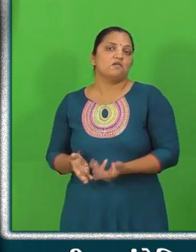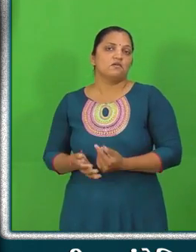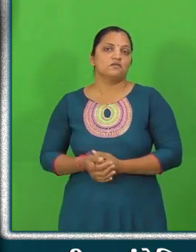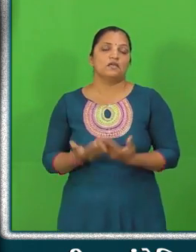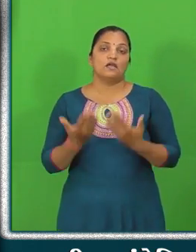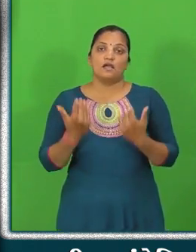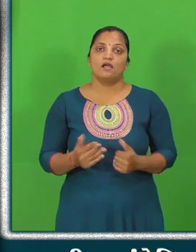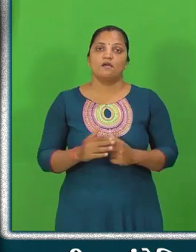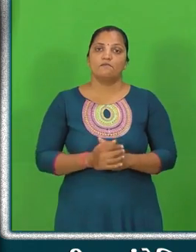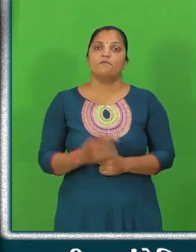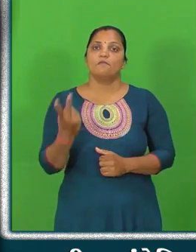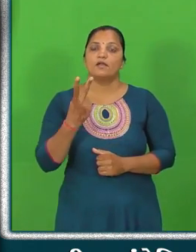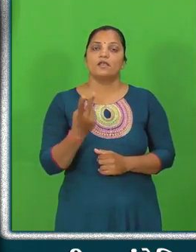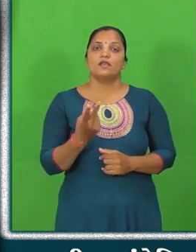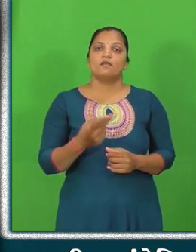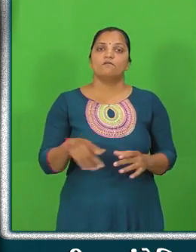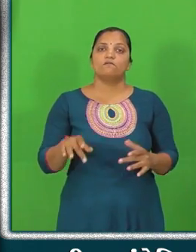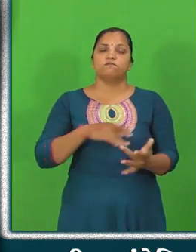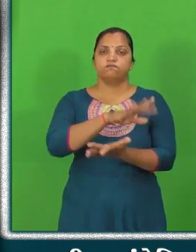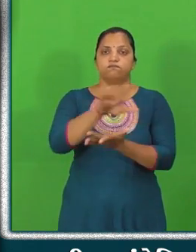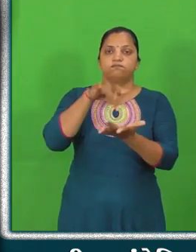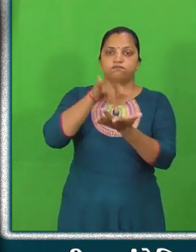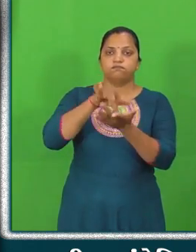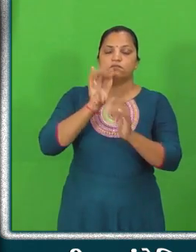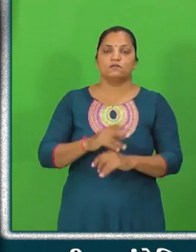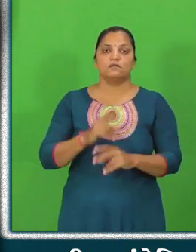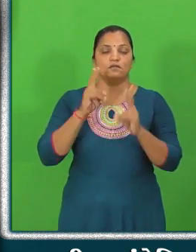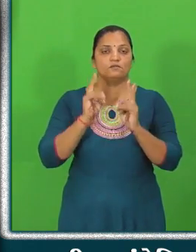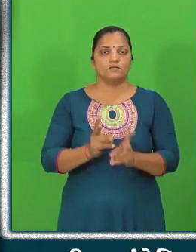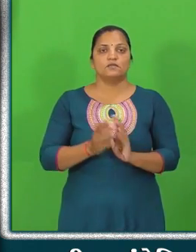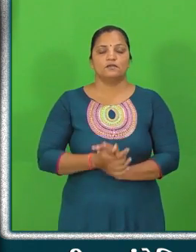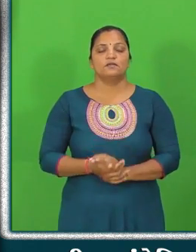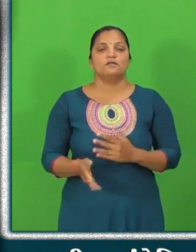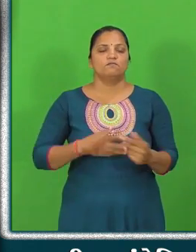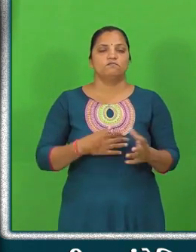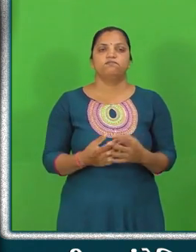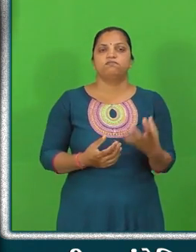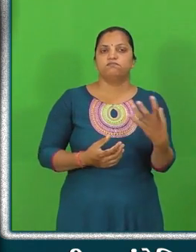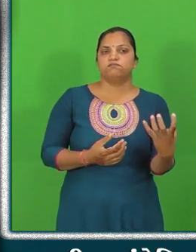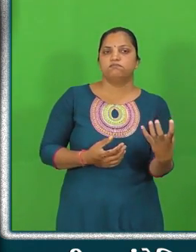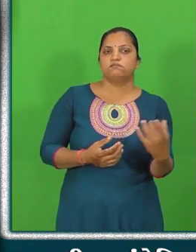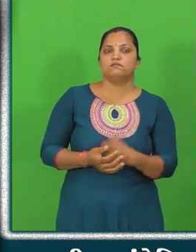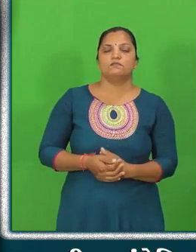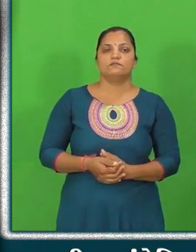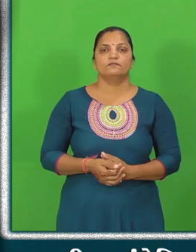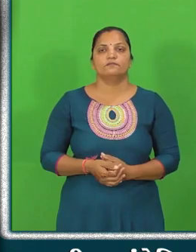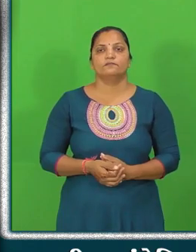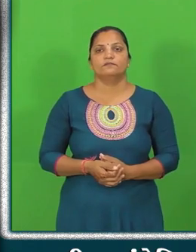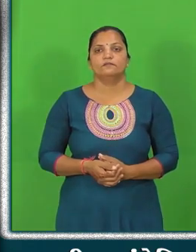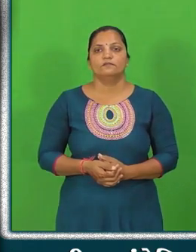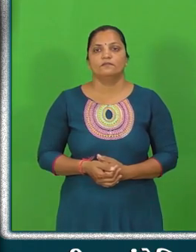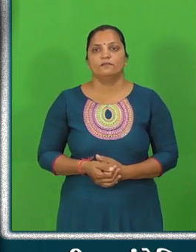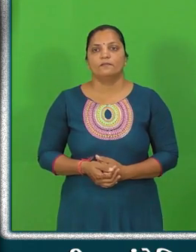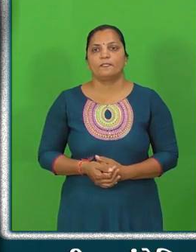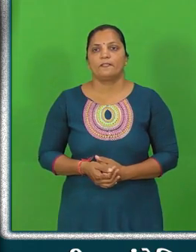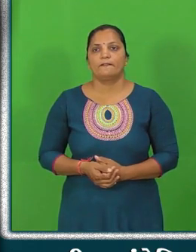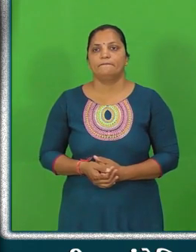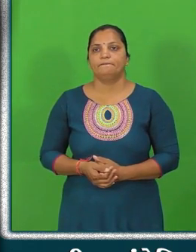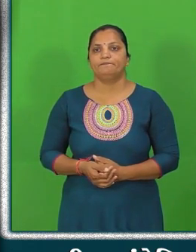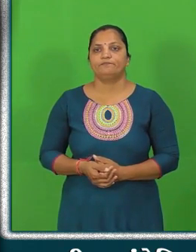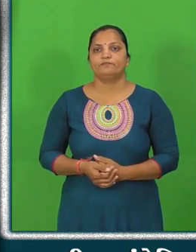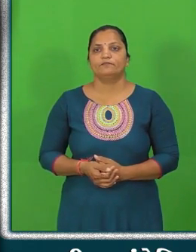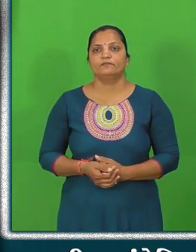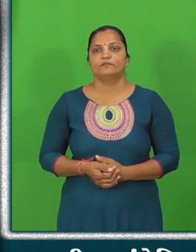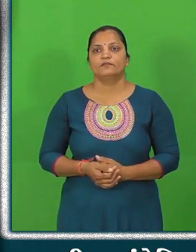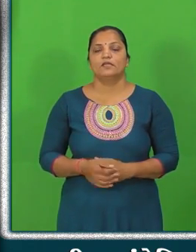છે, આપણે બંનેની વચ્ચે મૂકીએ છીએ। દાખલા તરીકે અહીંયા વસ્તુ છે, એ વસ્તુને હું